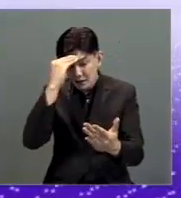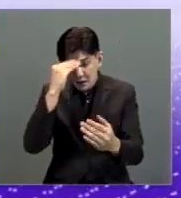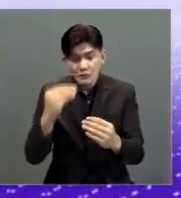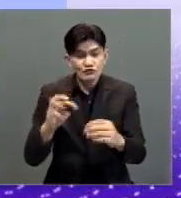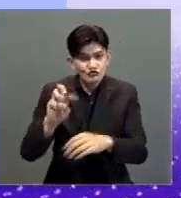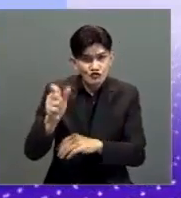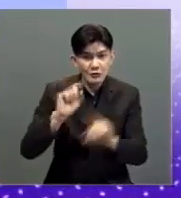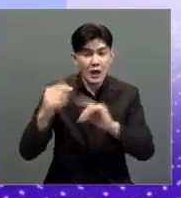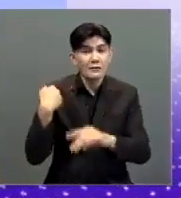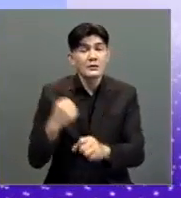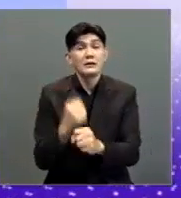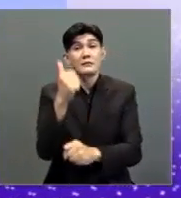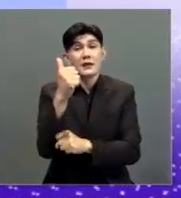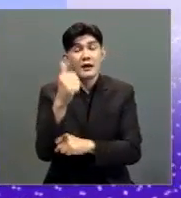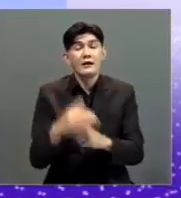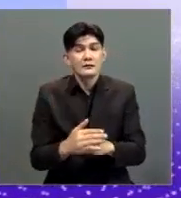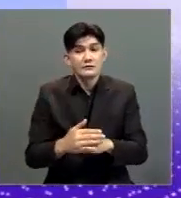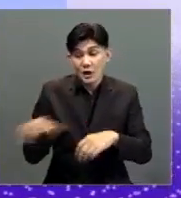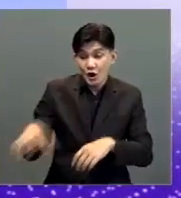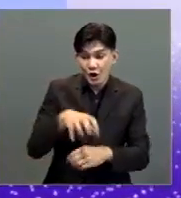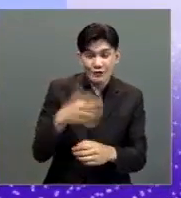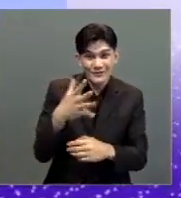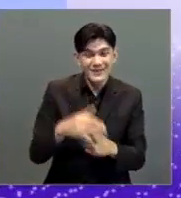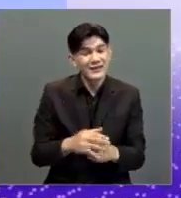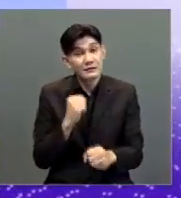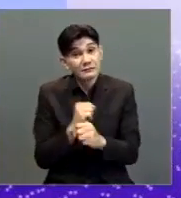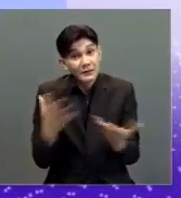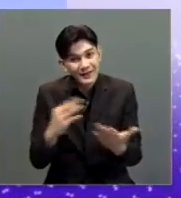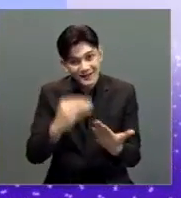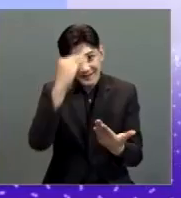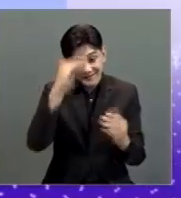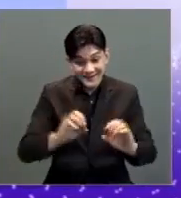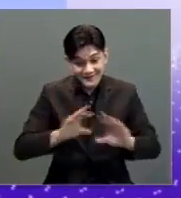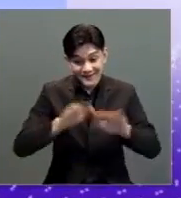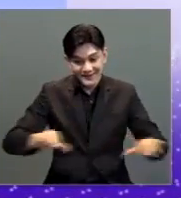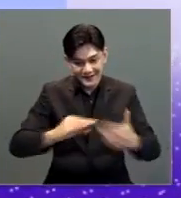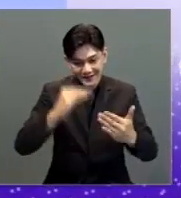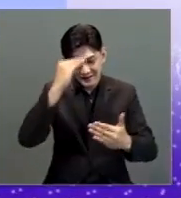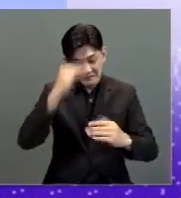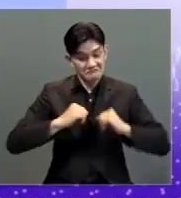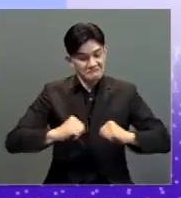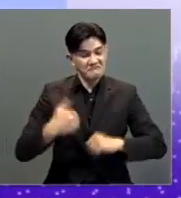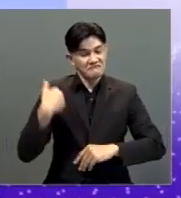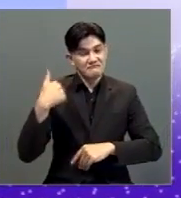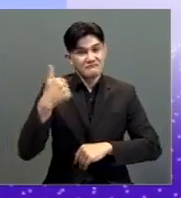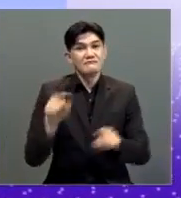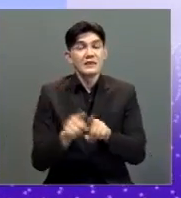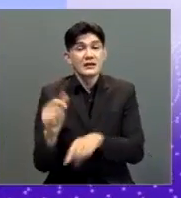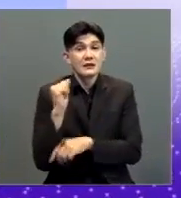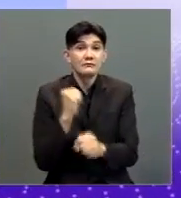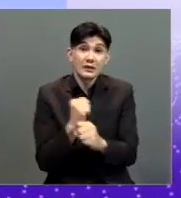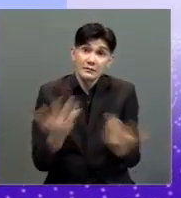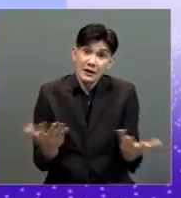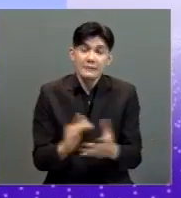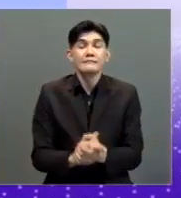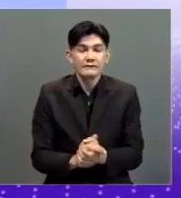การสอบต่างๆได้โดยที่เราไม่ลอกกันแต่สามารถทำการเรียนการสอนให้เด็กนั้นไม่ด้อยศักยภาพลงไปได้ด้วย ค่ะแต่ว่าประเด็น